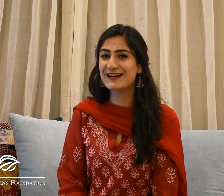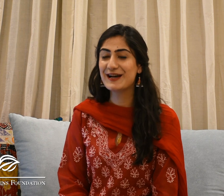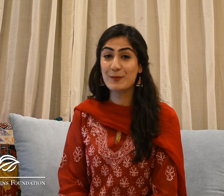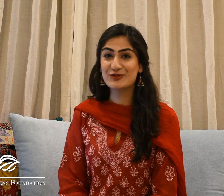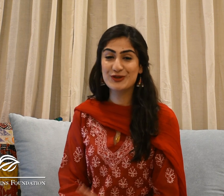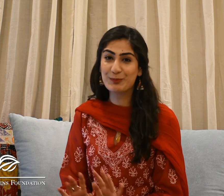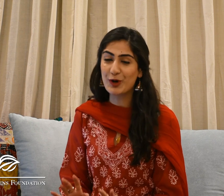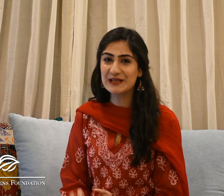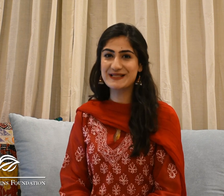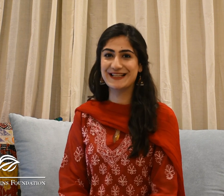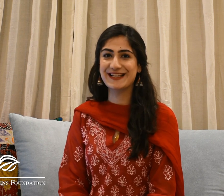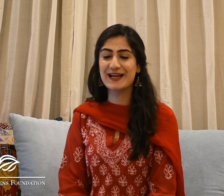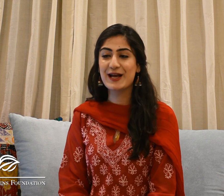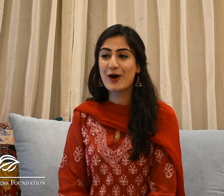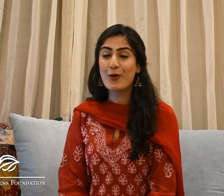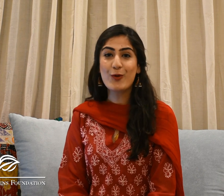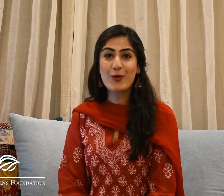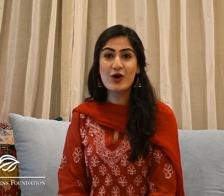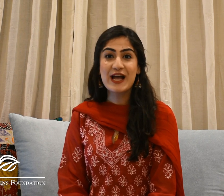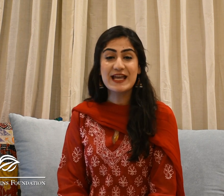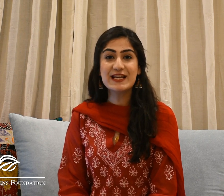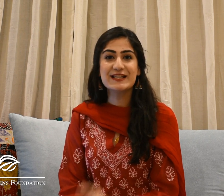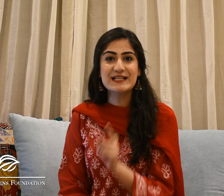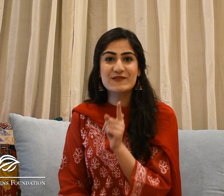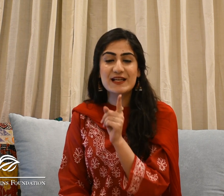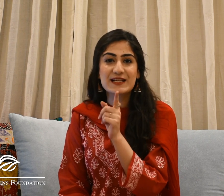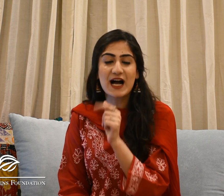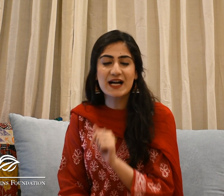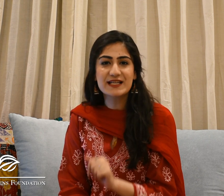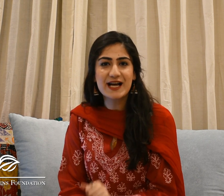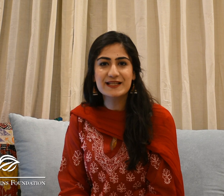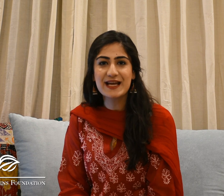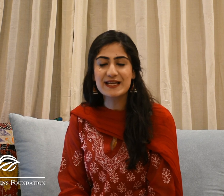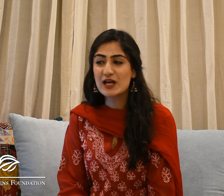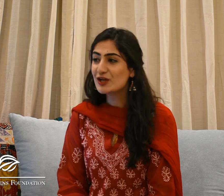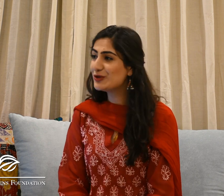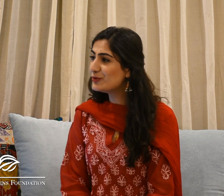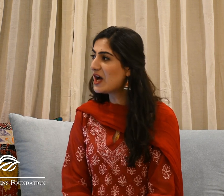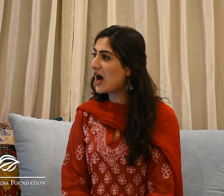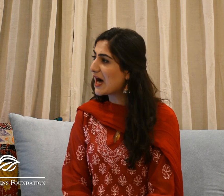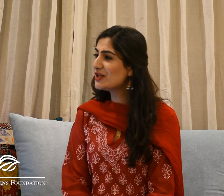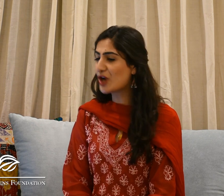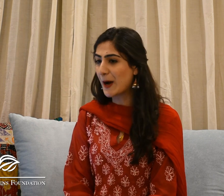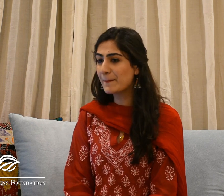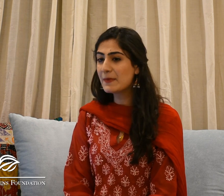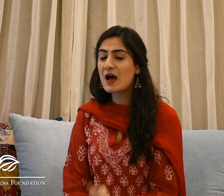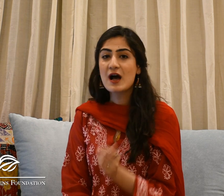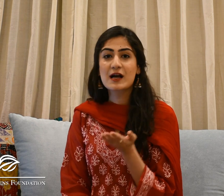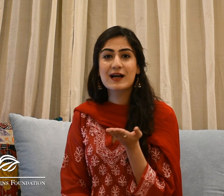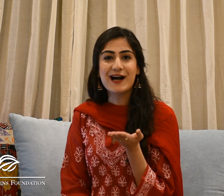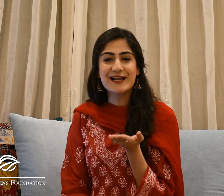है? मुझे तो बहुत पसंद है। ओह, एक रेस वाली कहानी याद आई, क्यों ना आज